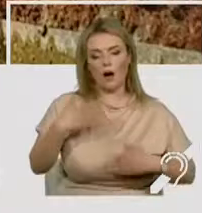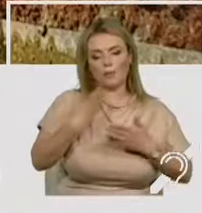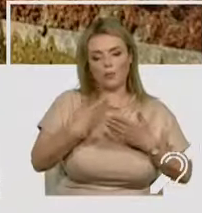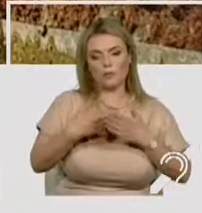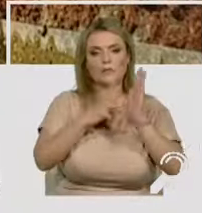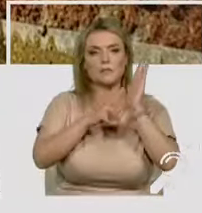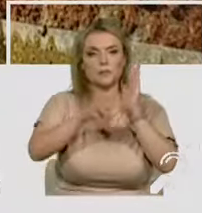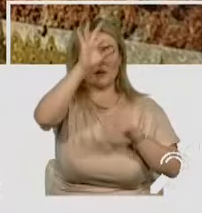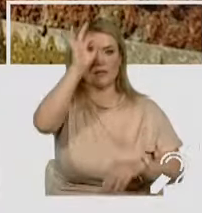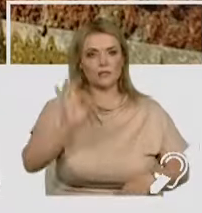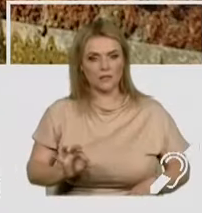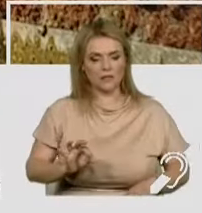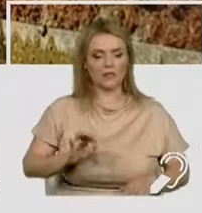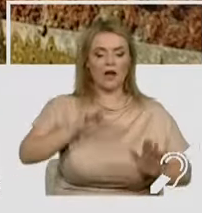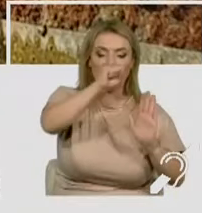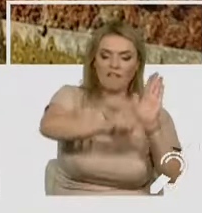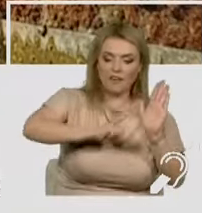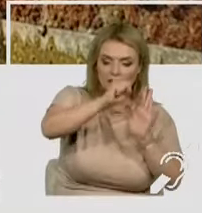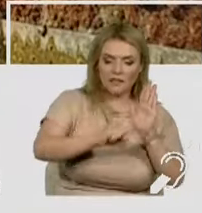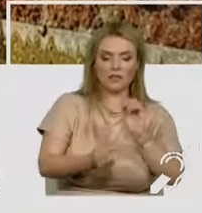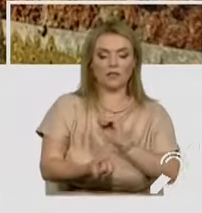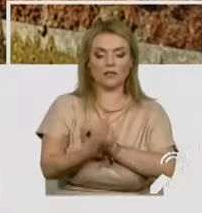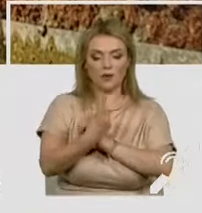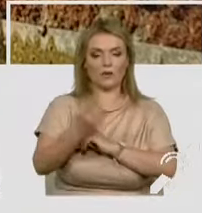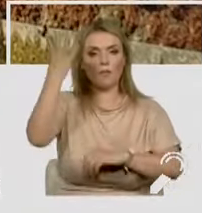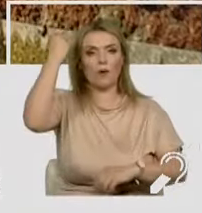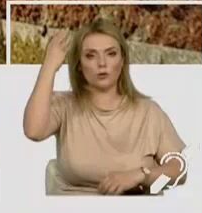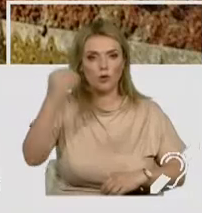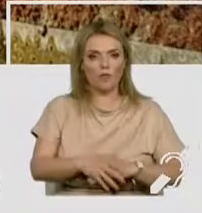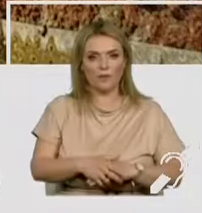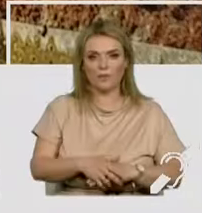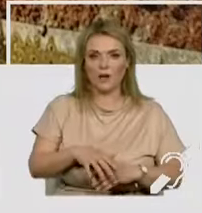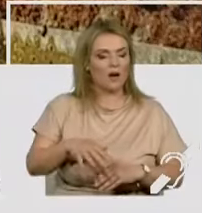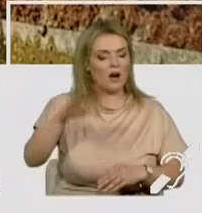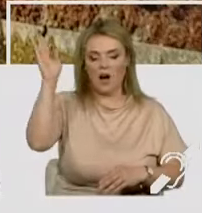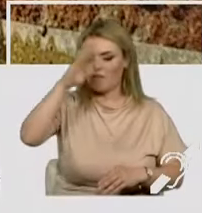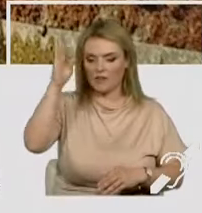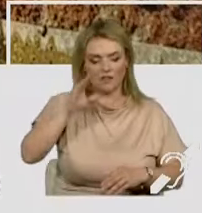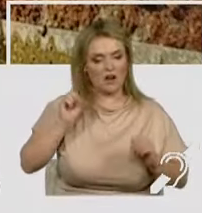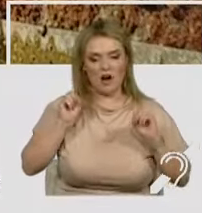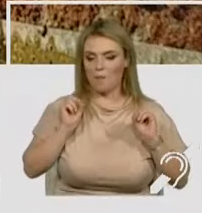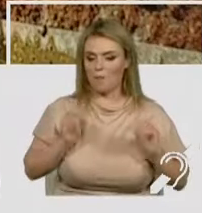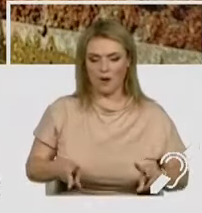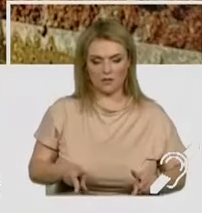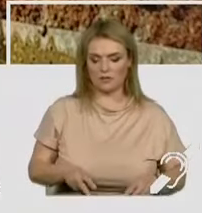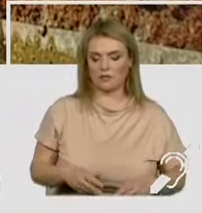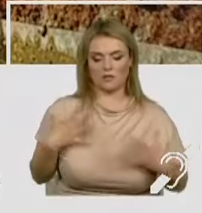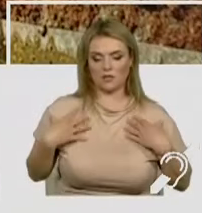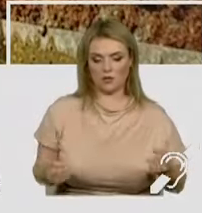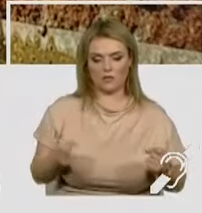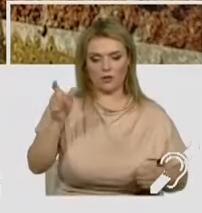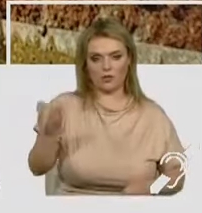Aproape 70% dintre fântânile și izvoarele din Republica Moldova au apă contaminată, improprie consumului,